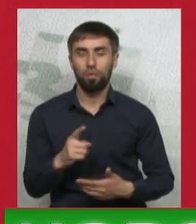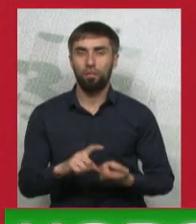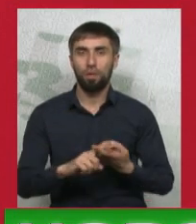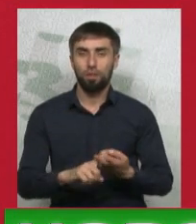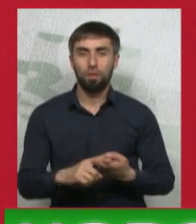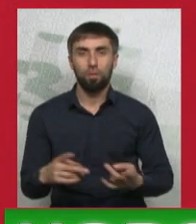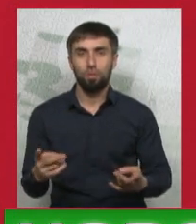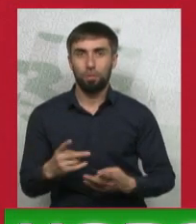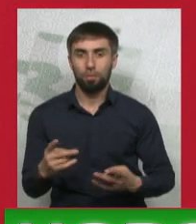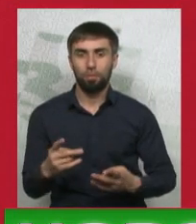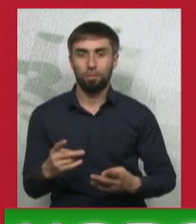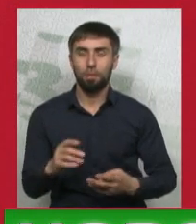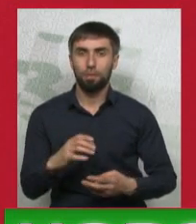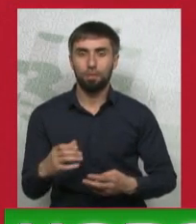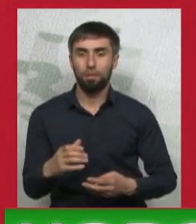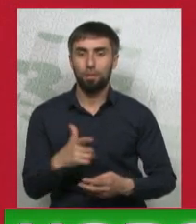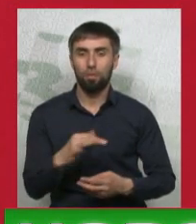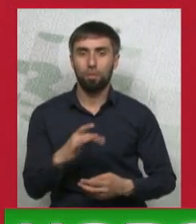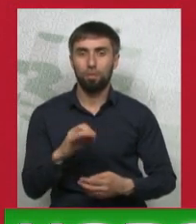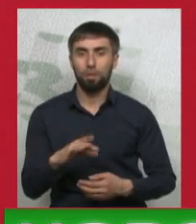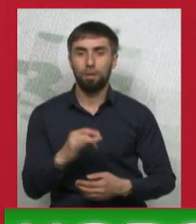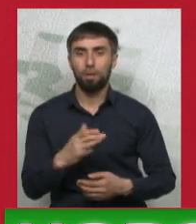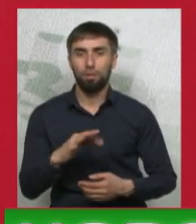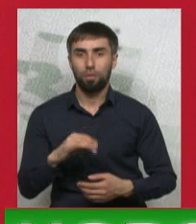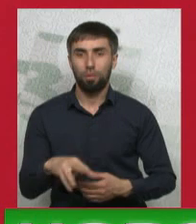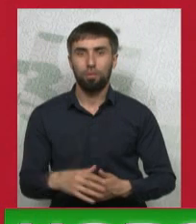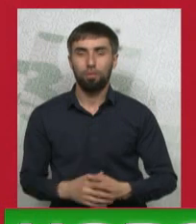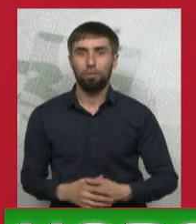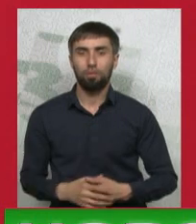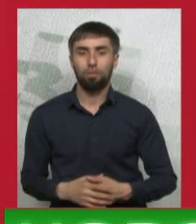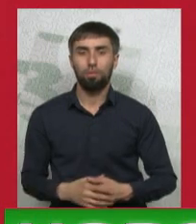взаимодействовать нужно с горсоветом, райсоветом серьезно.